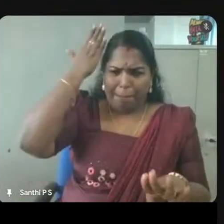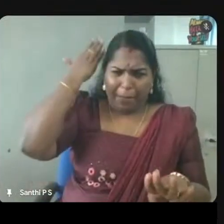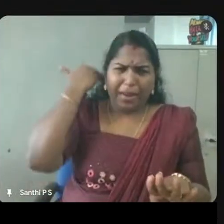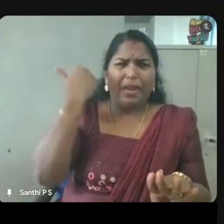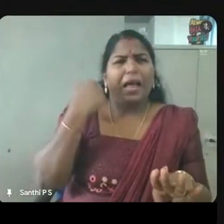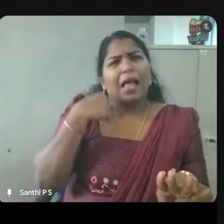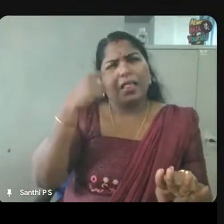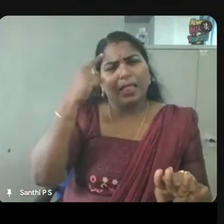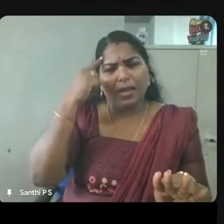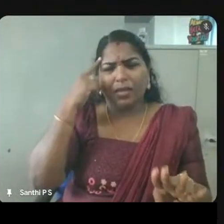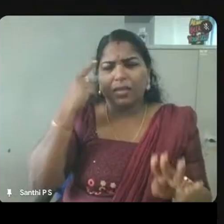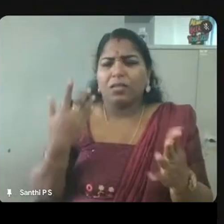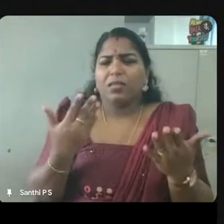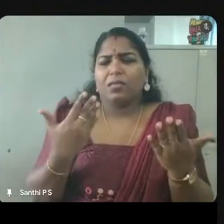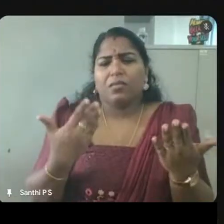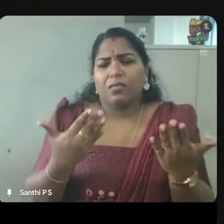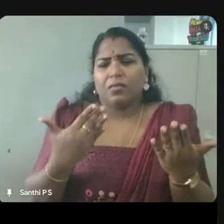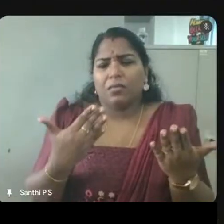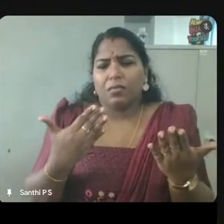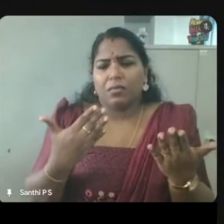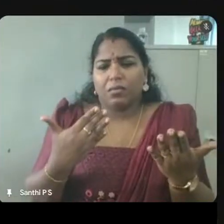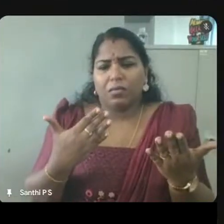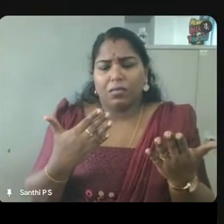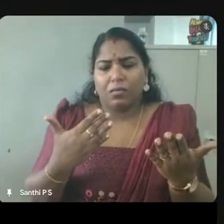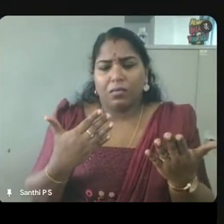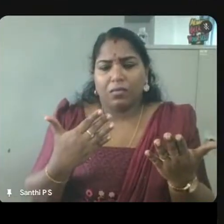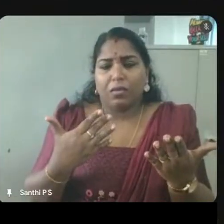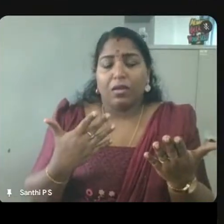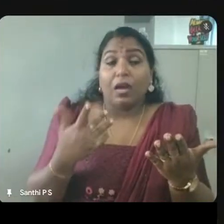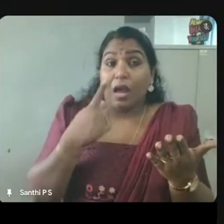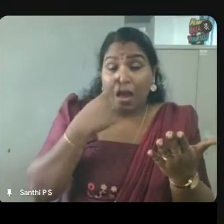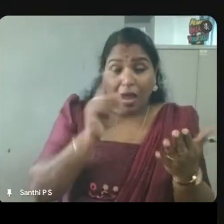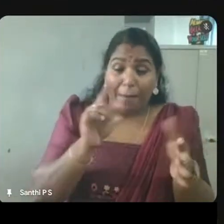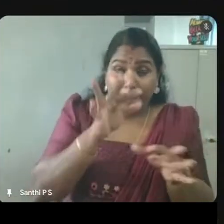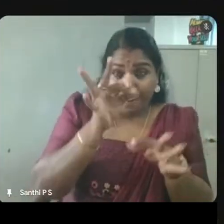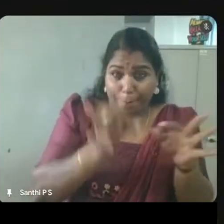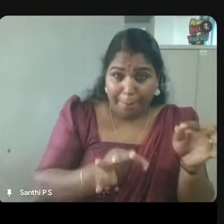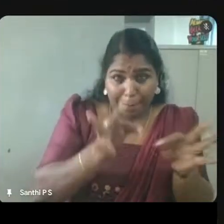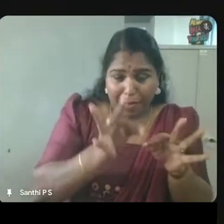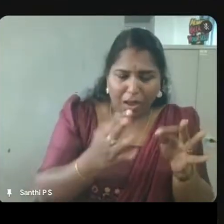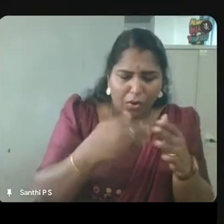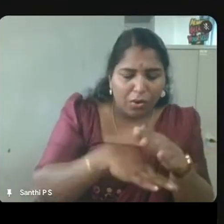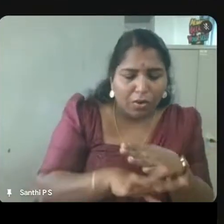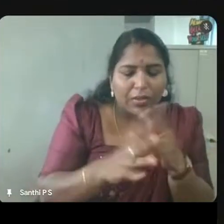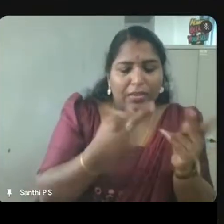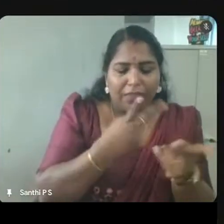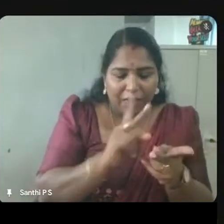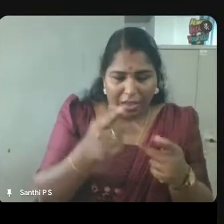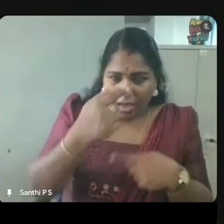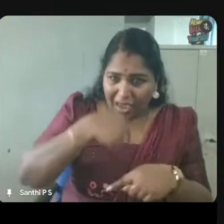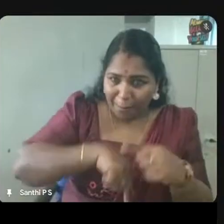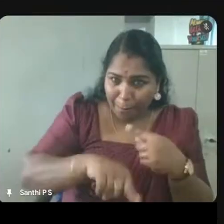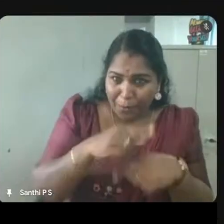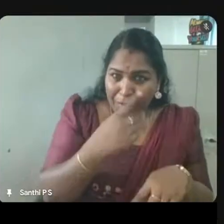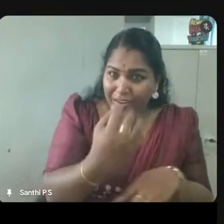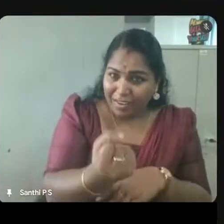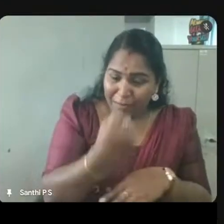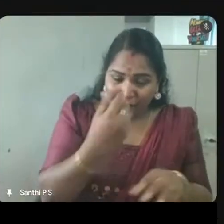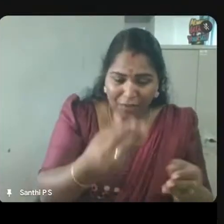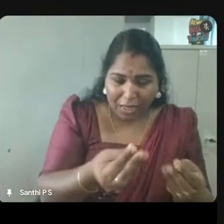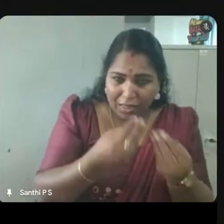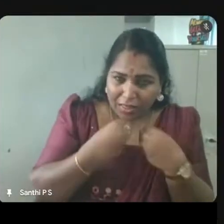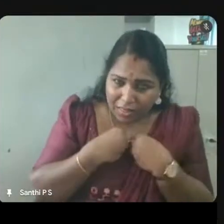കാരണം മുലപ്പാൽ എന്ന് പറയുന്നതിൽ ഒരുപാട് നമ്മുടെ ഇമ്മ്യൂൺ ബൂസ്റ്റേഴ്സ് അല്ലെങ്കിൽ നമുക്ക് ആന്റി